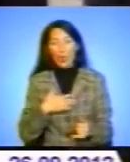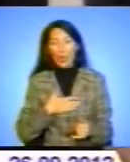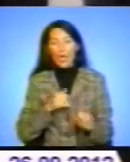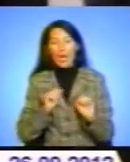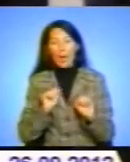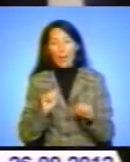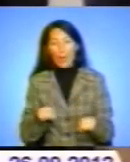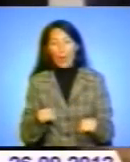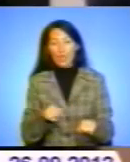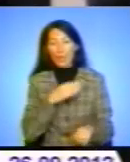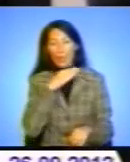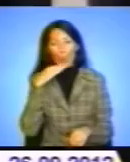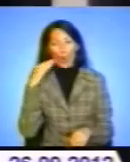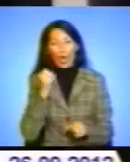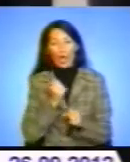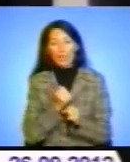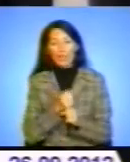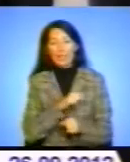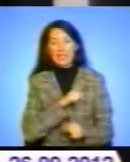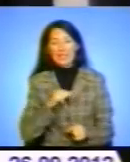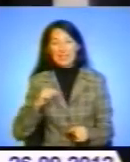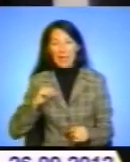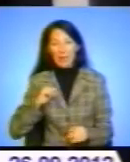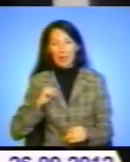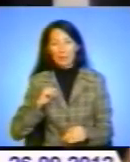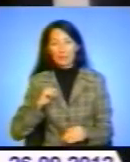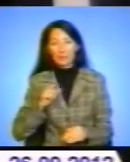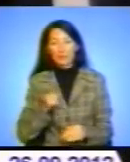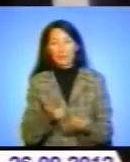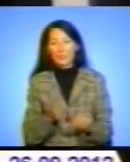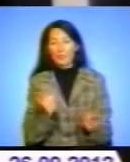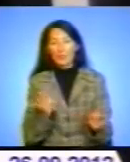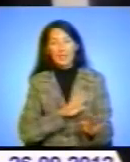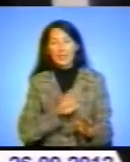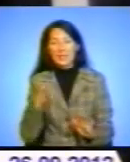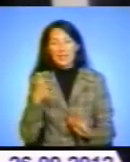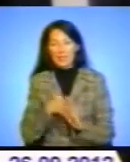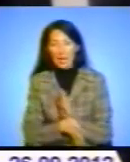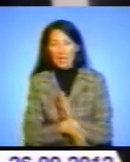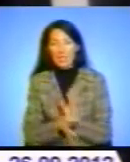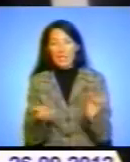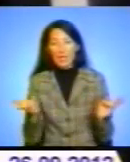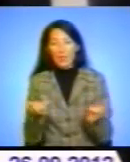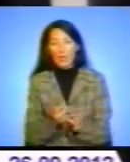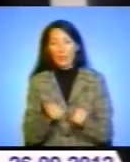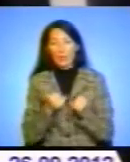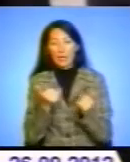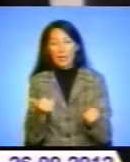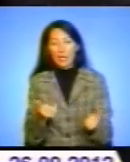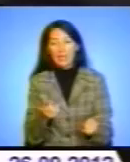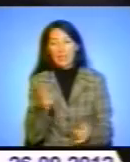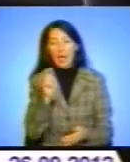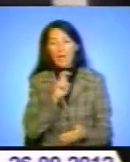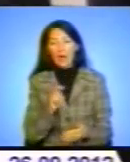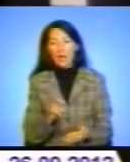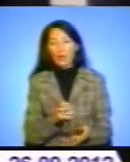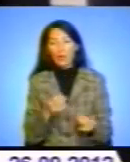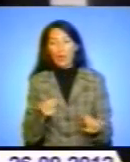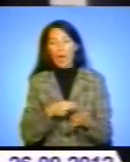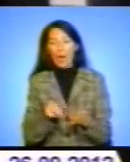можем многое делать сами и не тратить необходимую для нас валюту на приобретение за